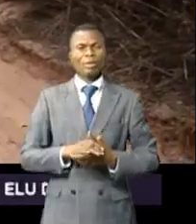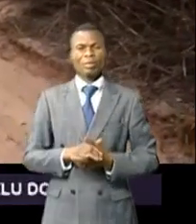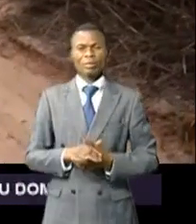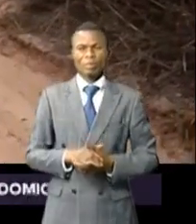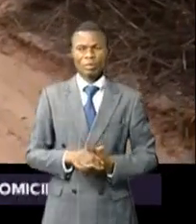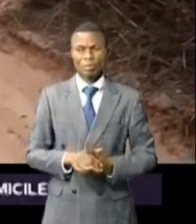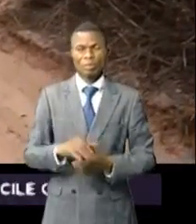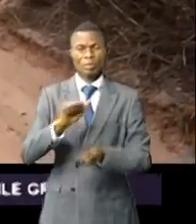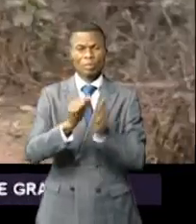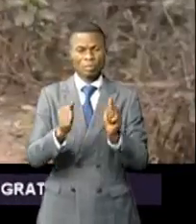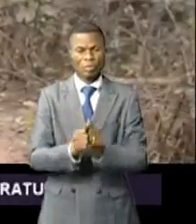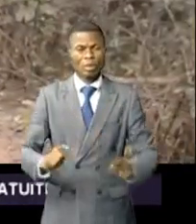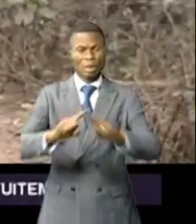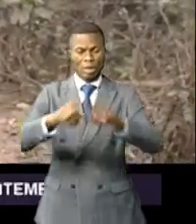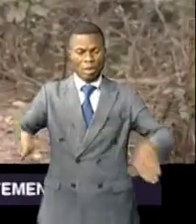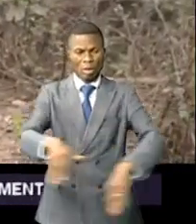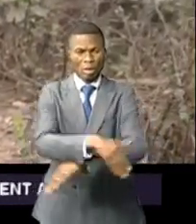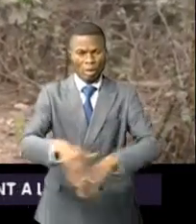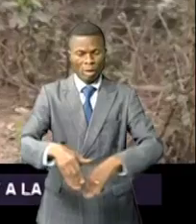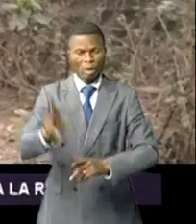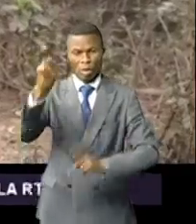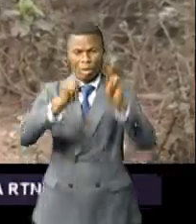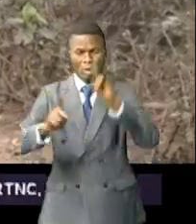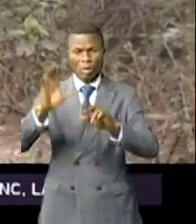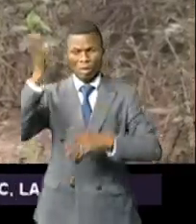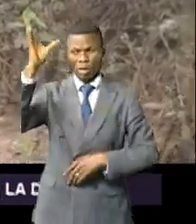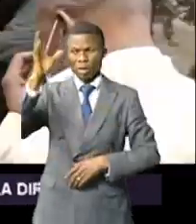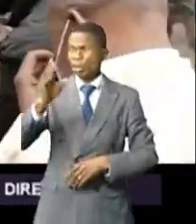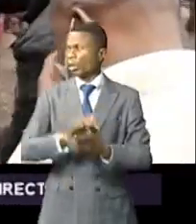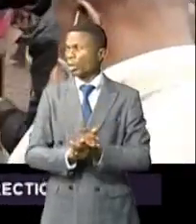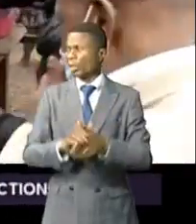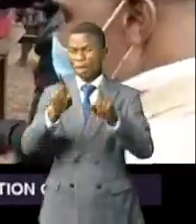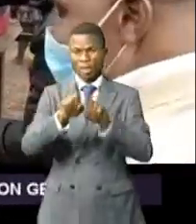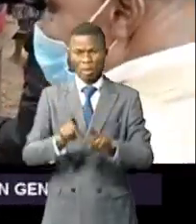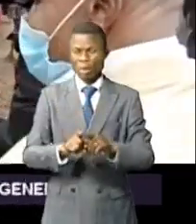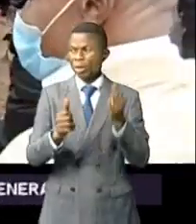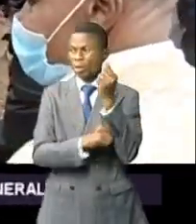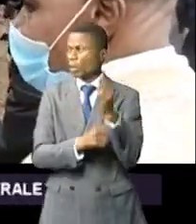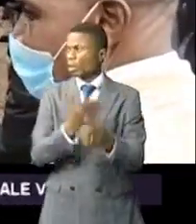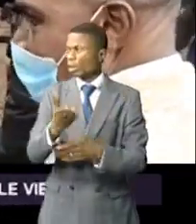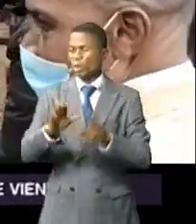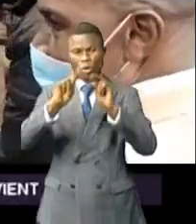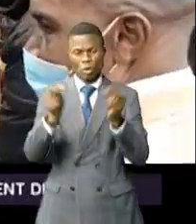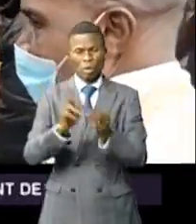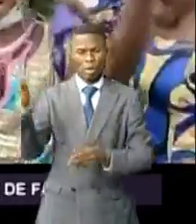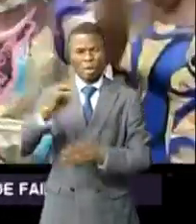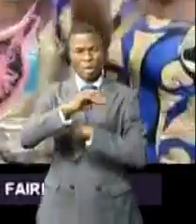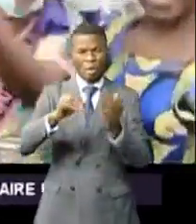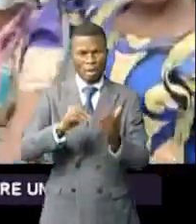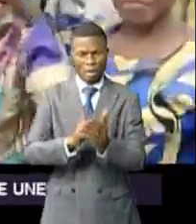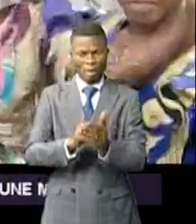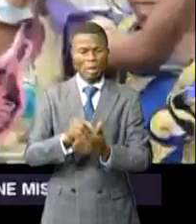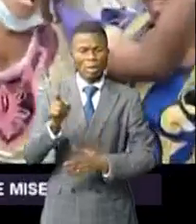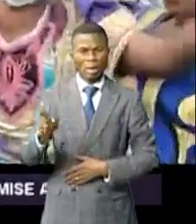la situation des conflits des limites entre les habitants du village Djubala, groupement des Bakwaboua et ceux du Kasaï central à